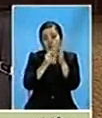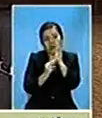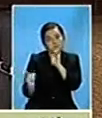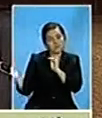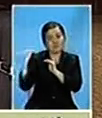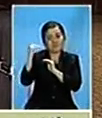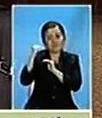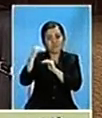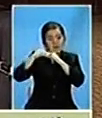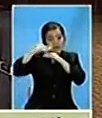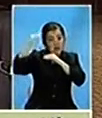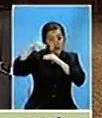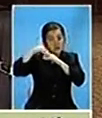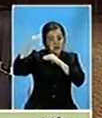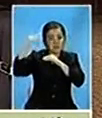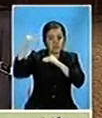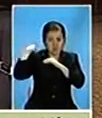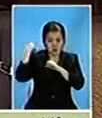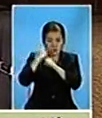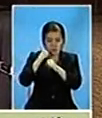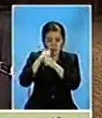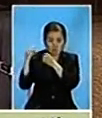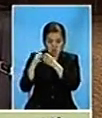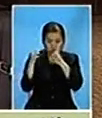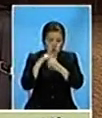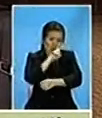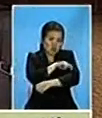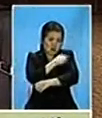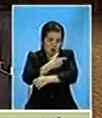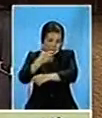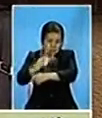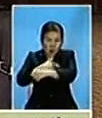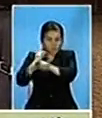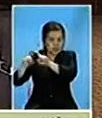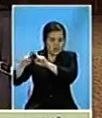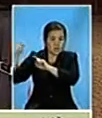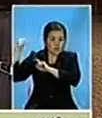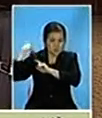เส้นเข้ามาในเขตแดนของแพทย์แผนปัจจุบันทุกสาขาทั้ง